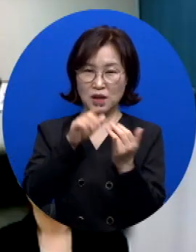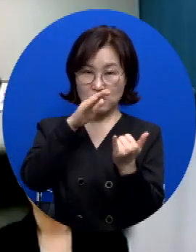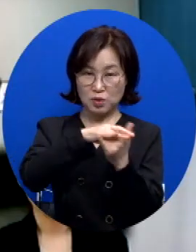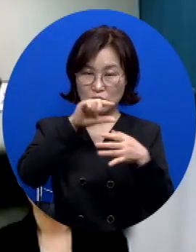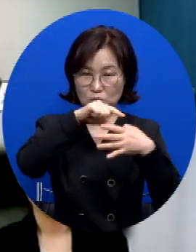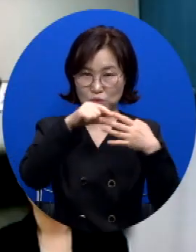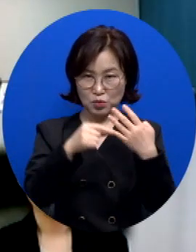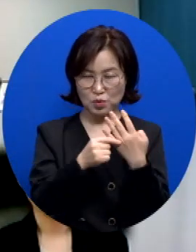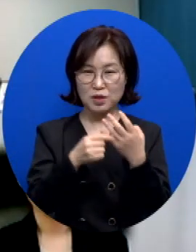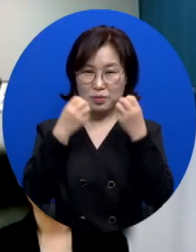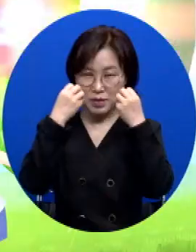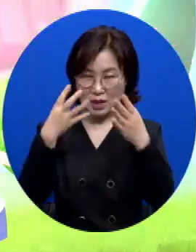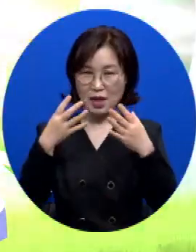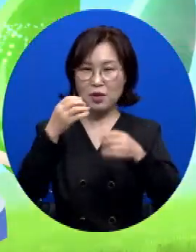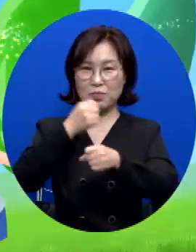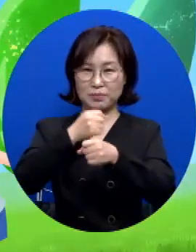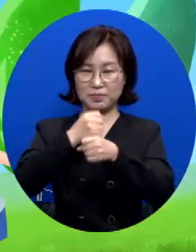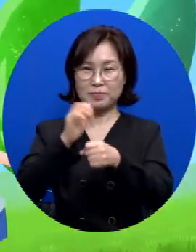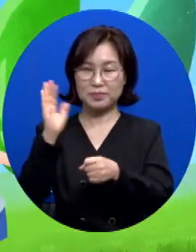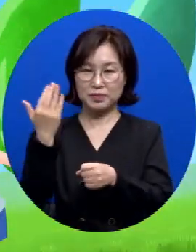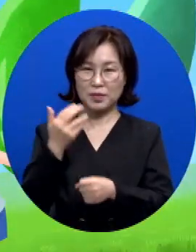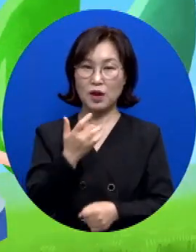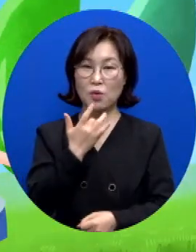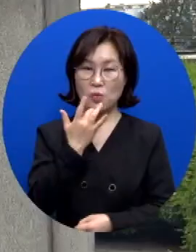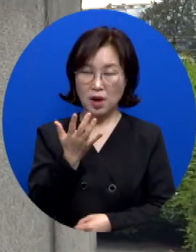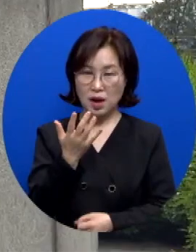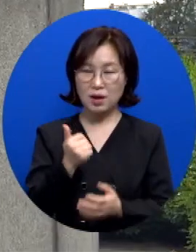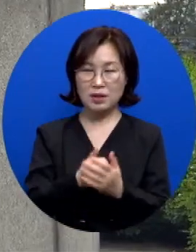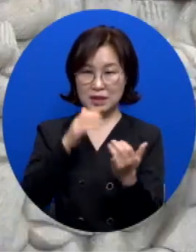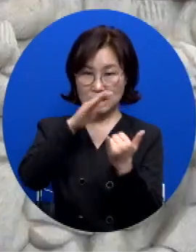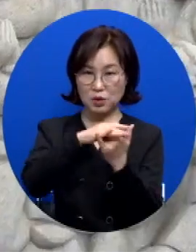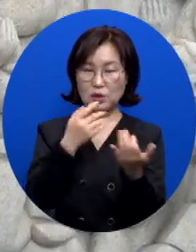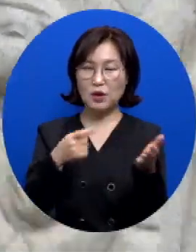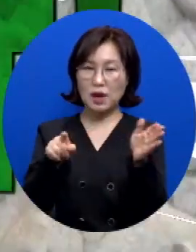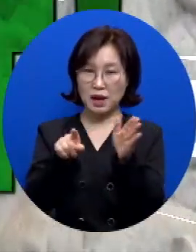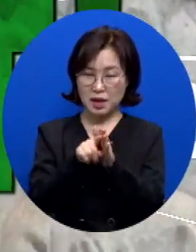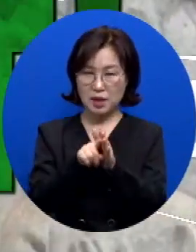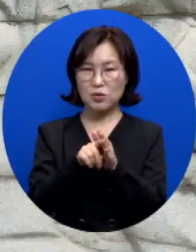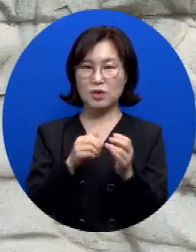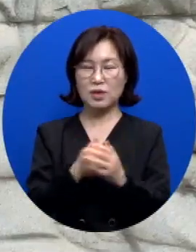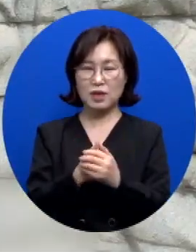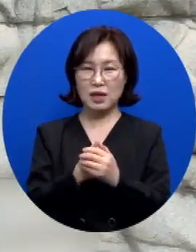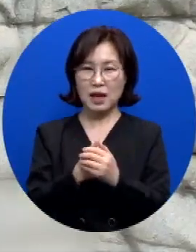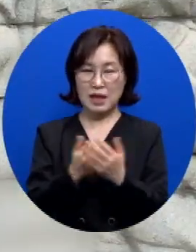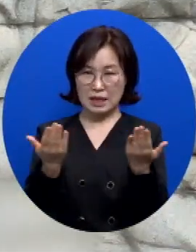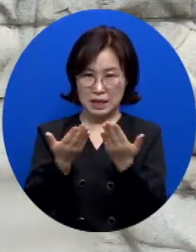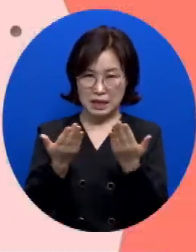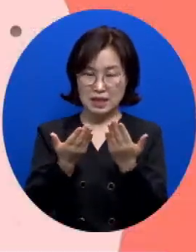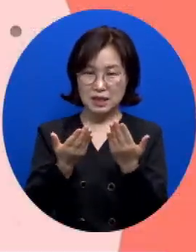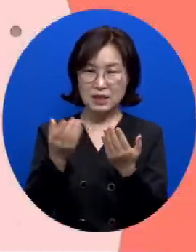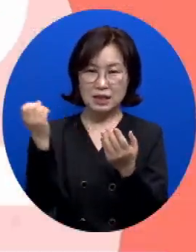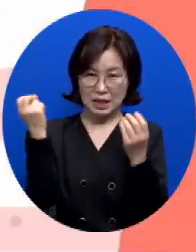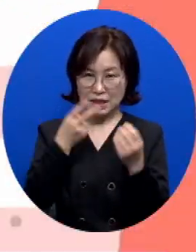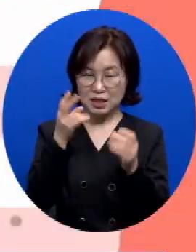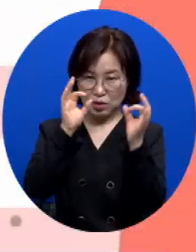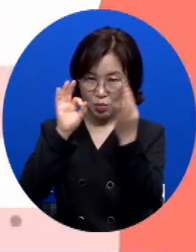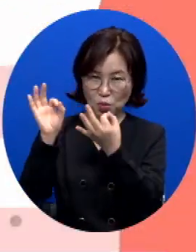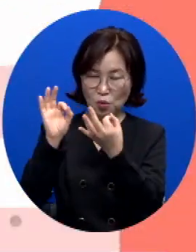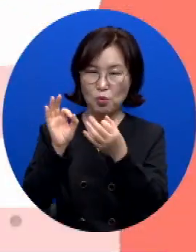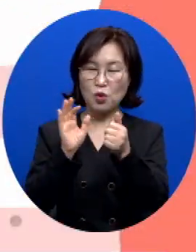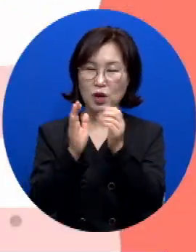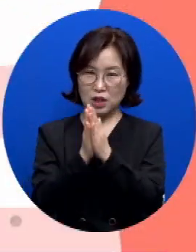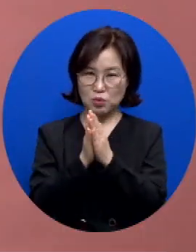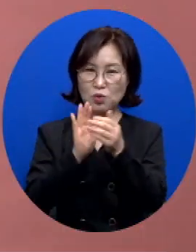프로그램들을 신설했습니다. 화요일에는 다음 세대와 함께해온 CTS의 사역을 조명하며 기도와 후원의